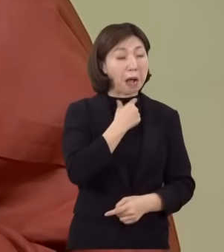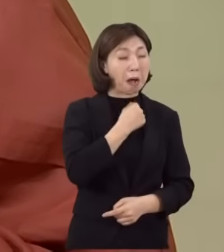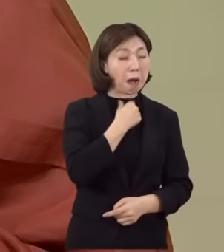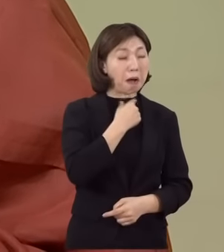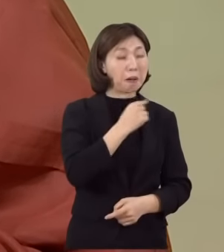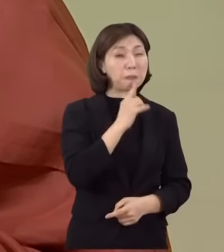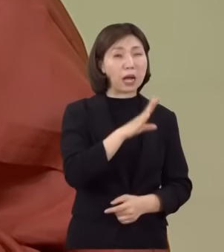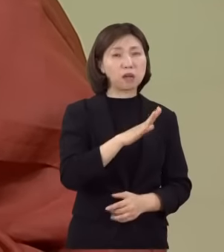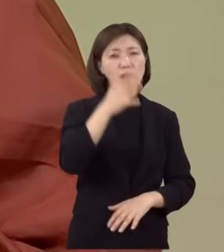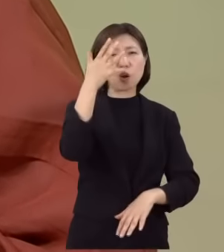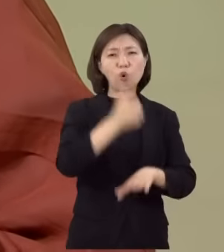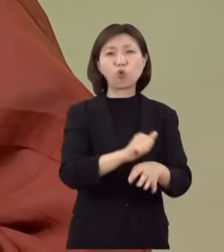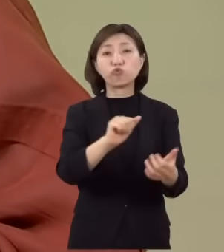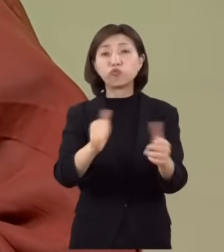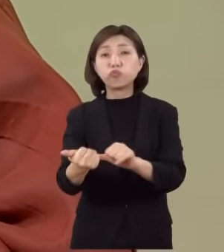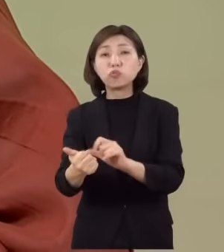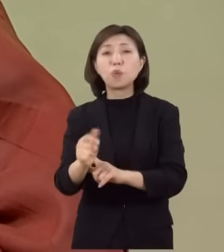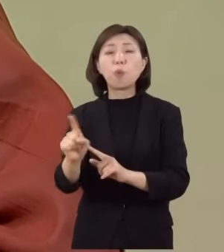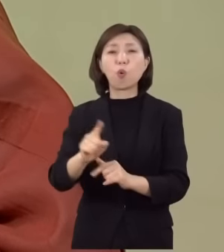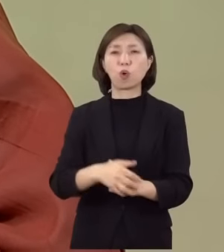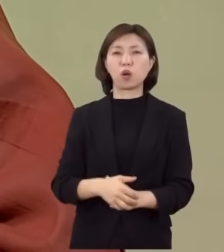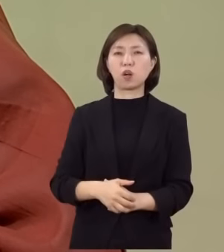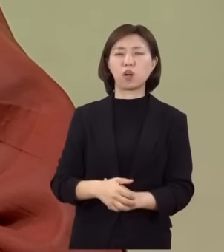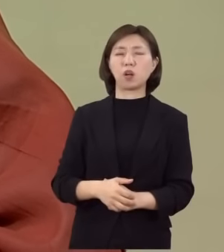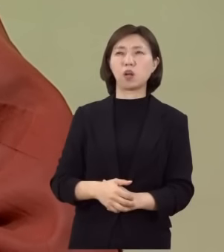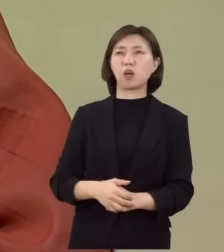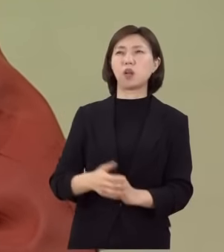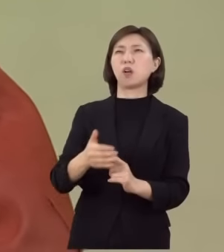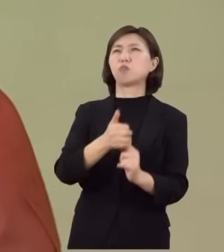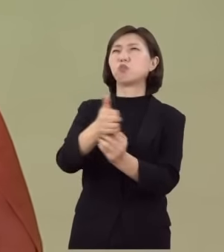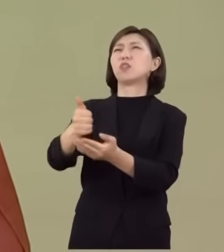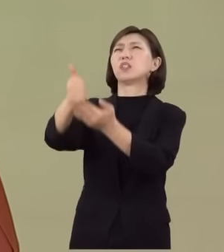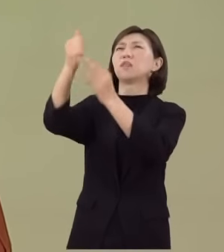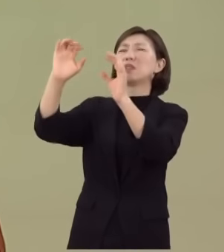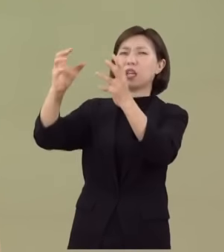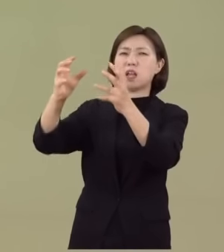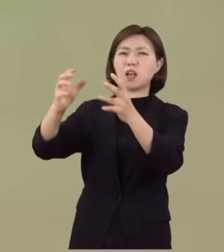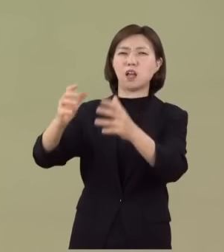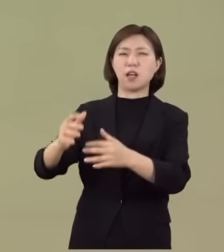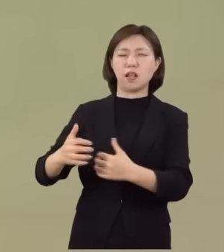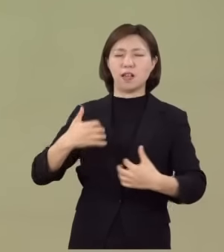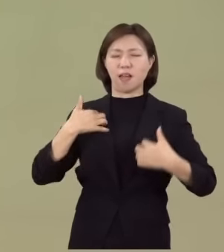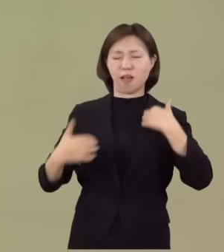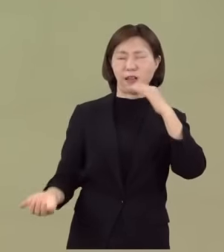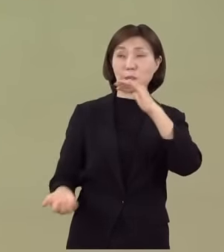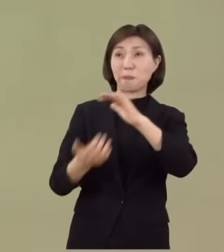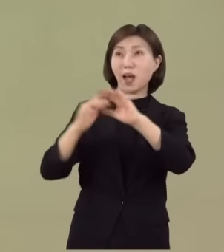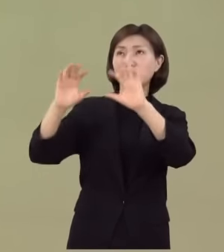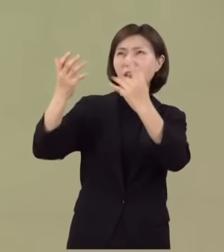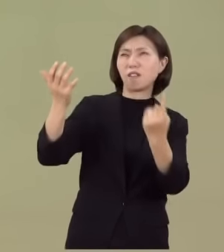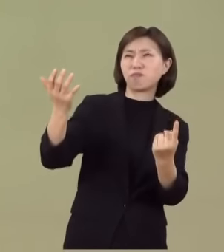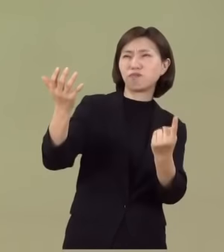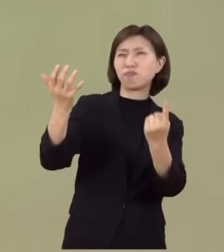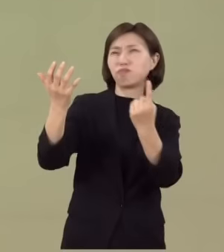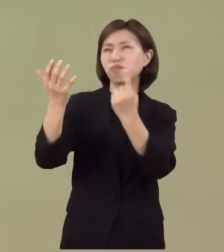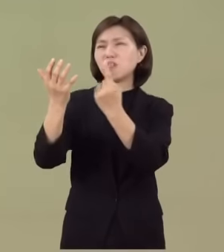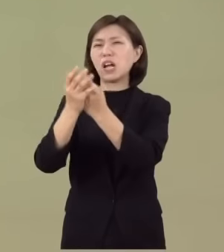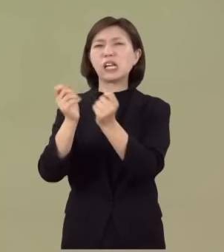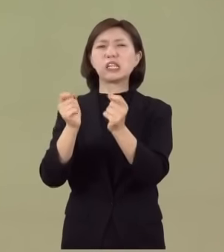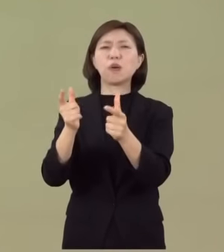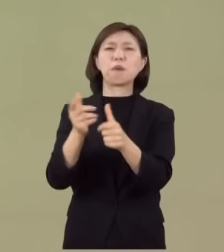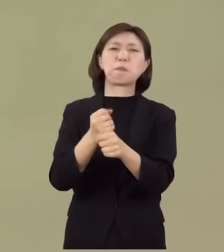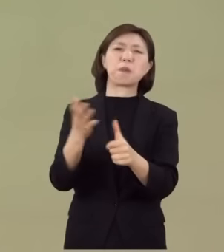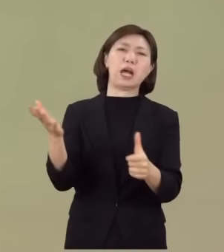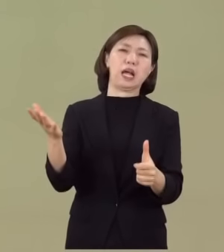극락세계에 들어갈 수 있는 가장 중요한 기회를 놓치게 된다는 겁니다 그러니 낳으면